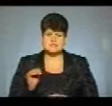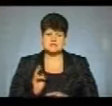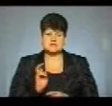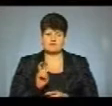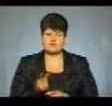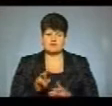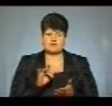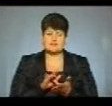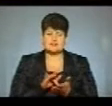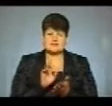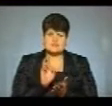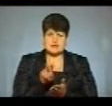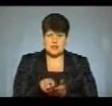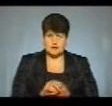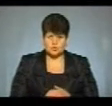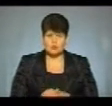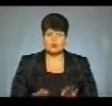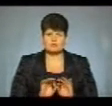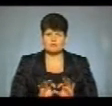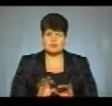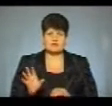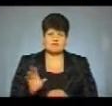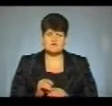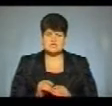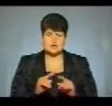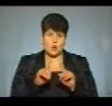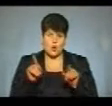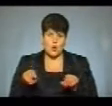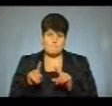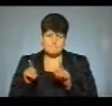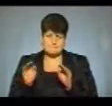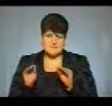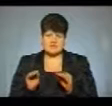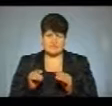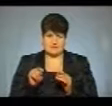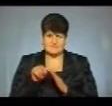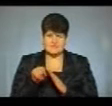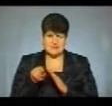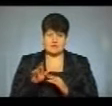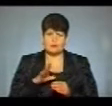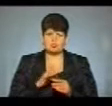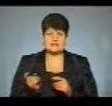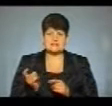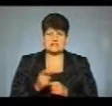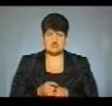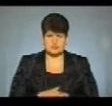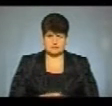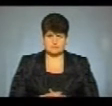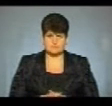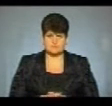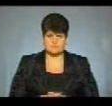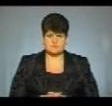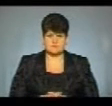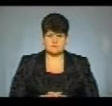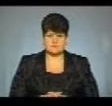усередину трансформаторної підстанції. Розповідає, усі комірки всередині на момент, коли там гралися хлопці, були зачинені. Як